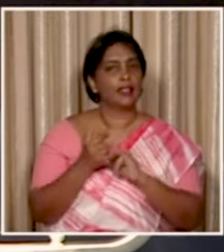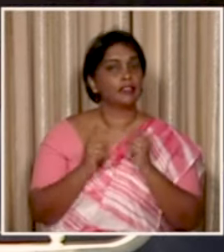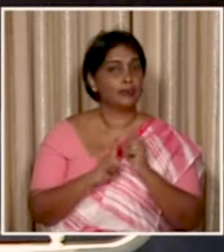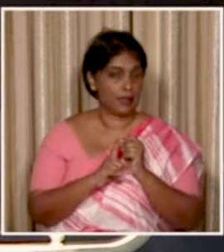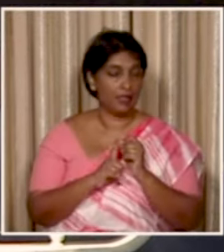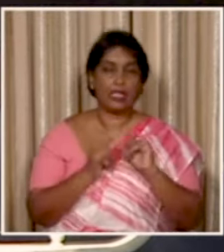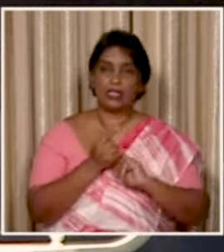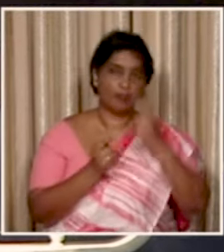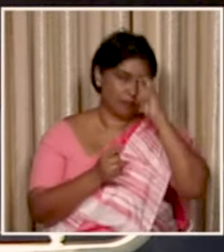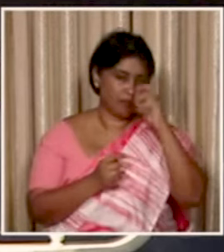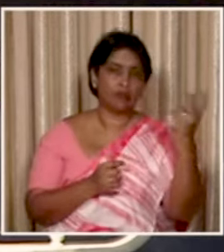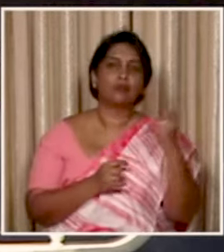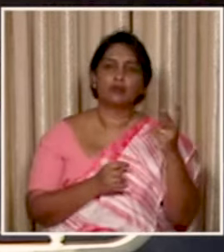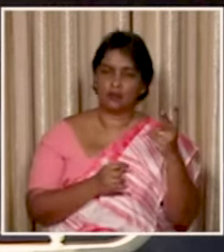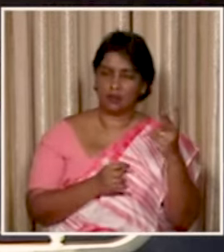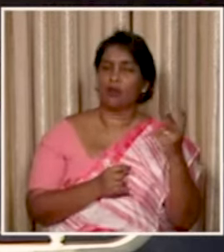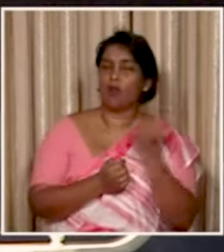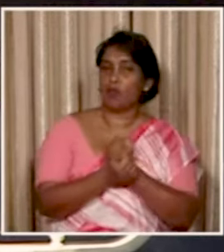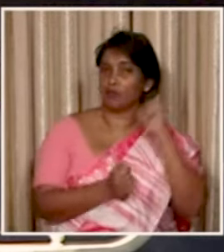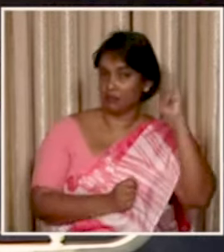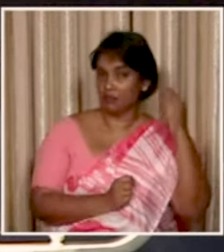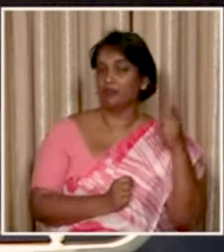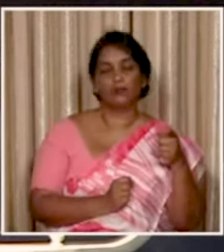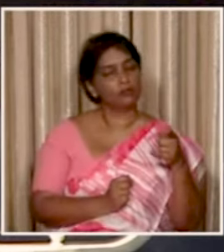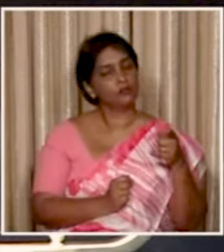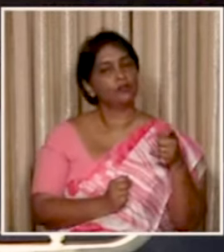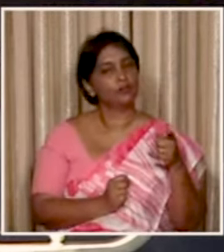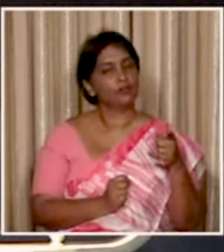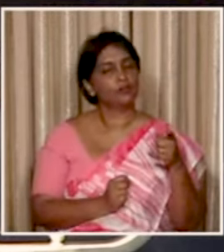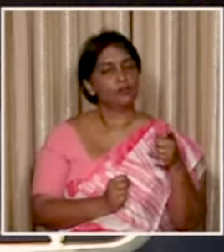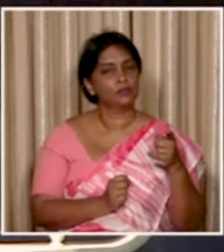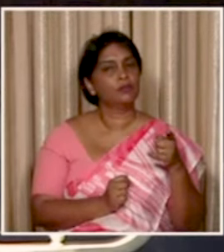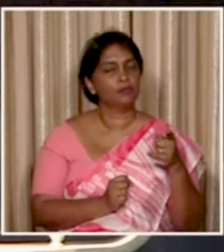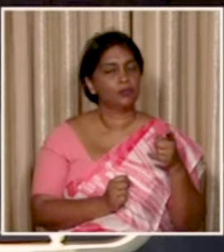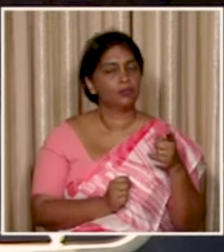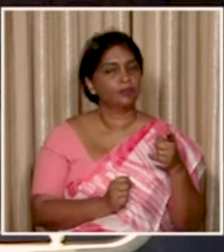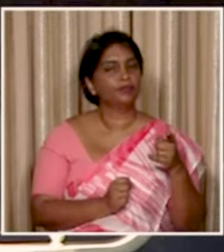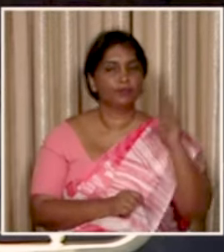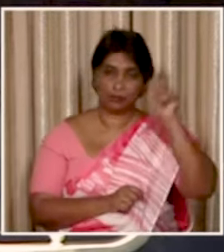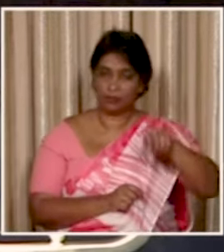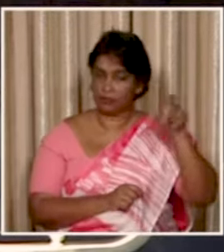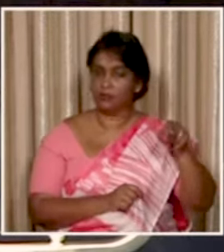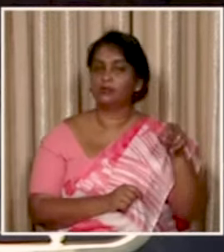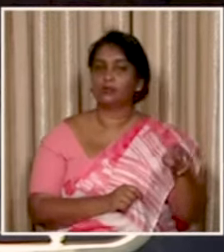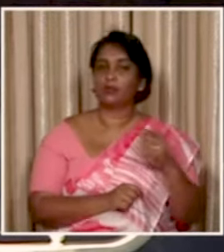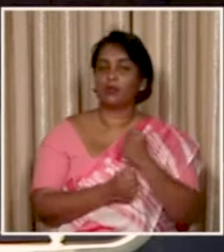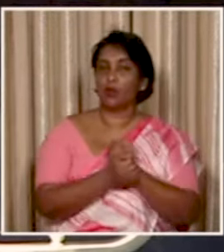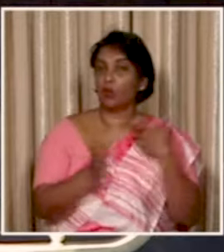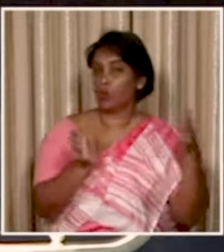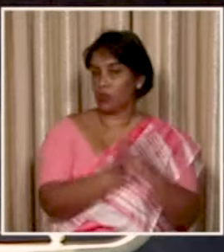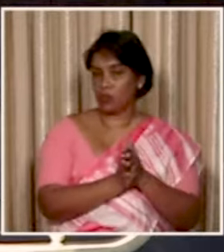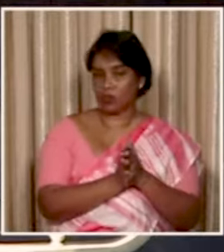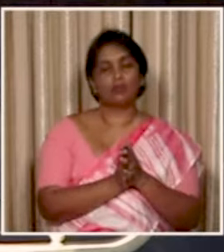மற்றும் கனேரையங்குள போலீஸ் நிலைய பொறுப்பதிகாரி சுனில் ரத்னாக ஆகியோர் கைது உத்தரவுகளை வழங்கியவாறு போலீசாருடன் இணைந்து என்னையும் அங்கிருந்த